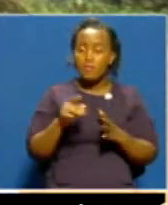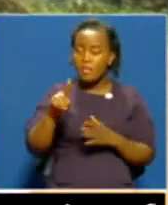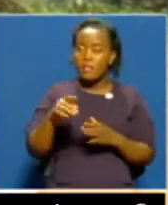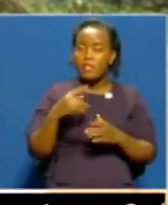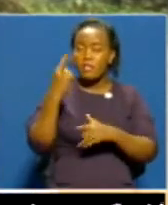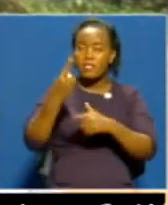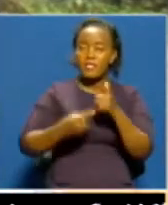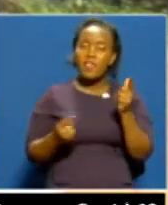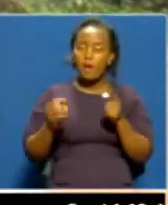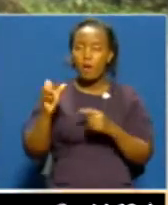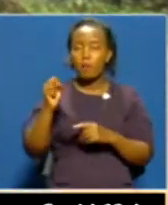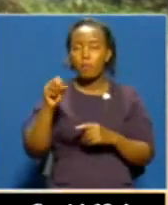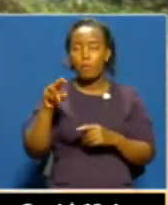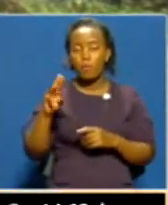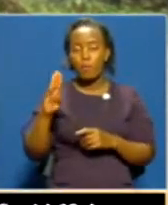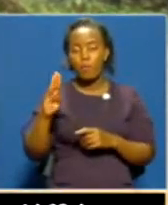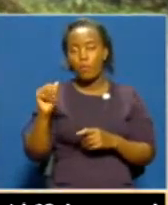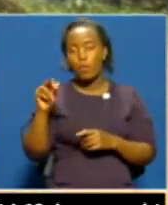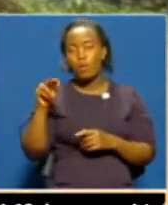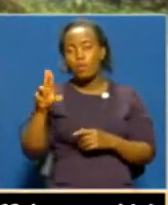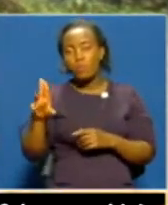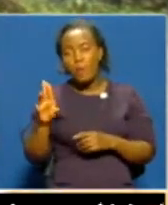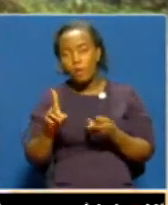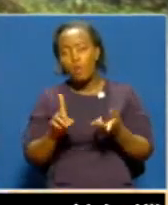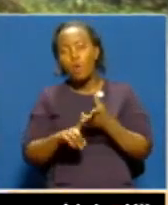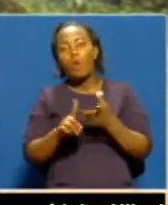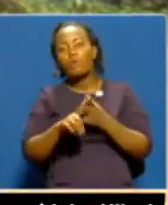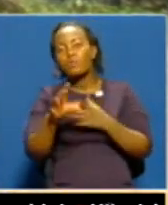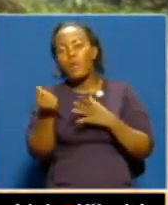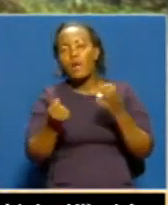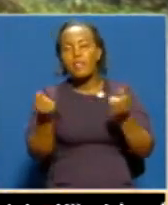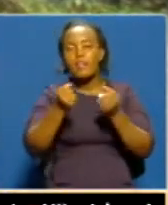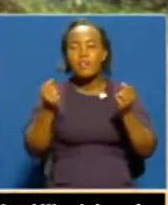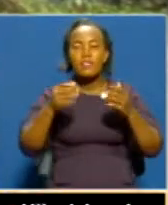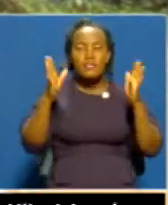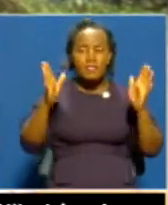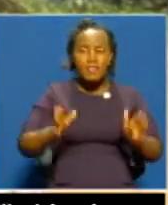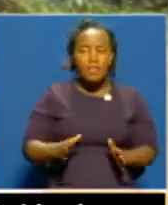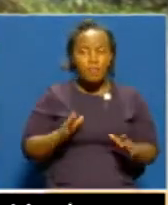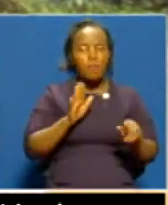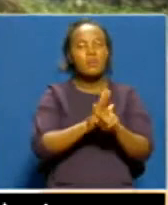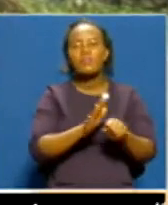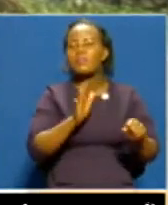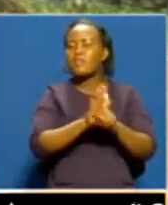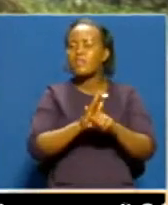manufacturers. Tutaona madriver wa Daihatsu, tutaona wale madriver wa